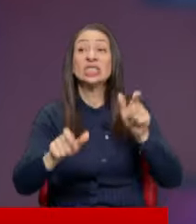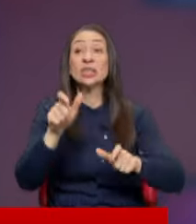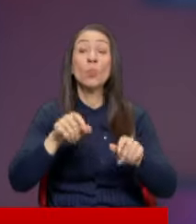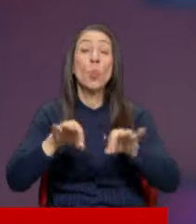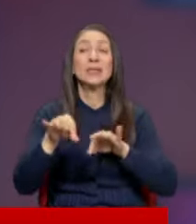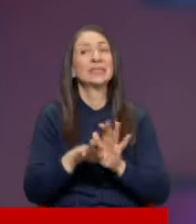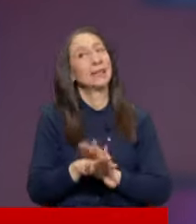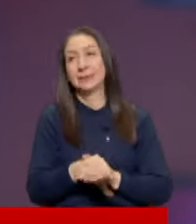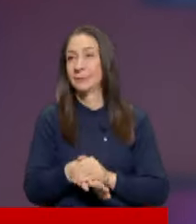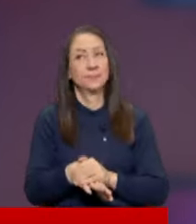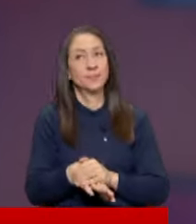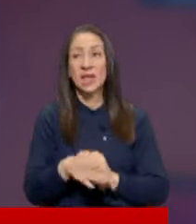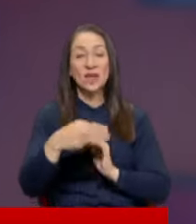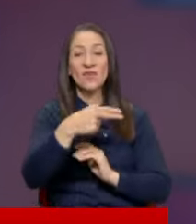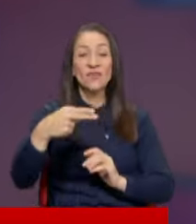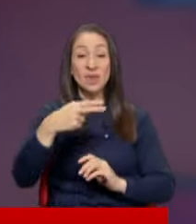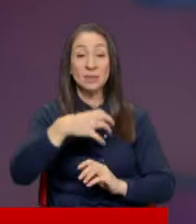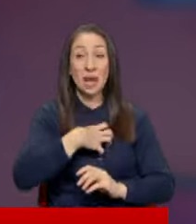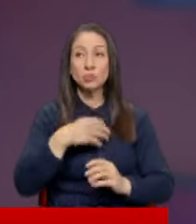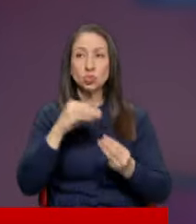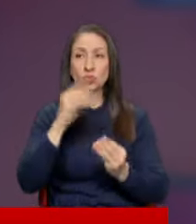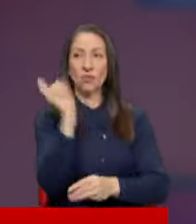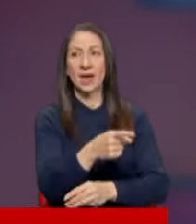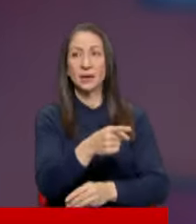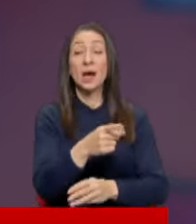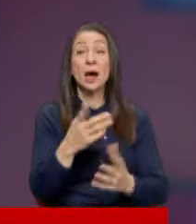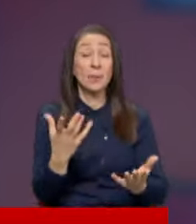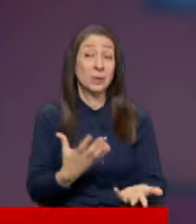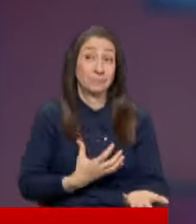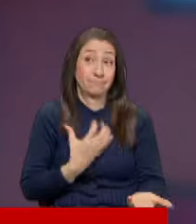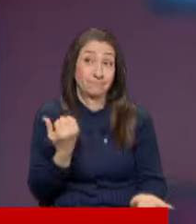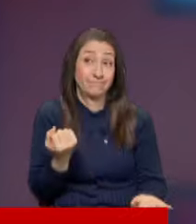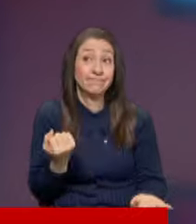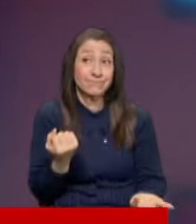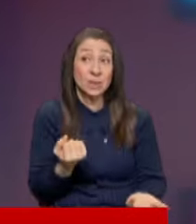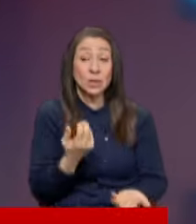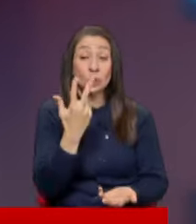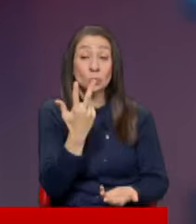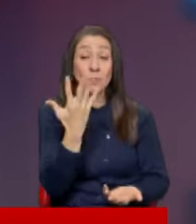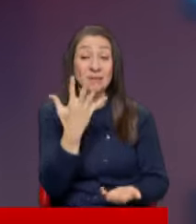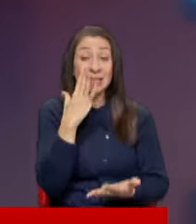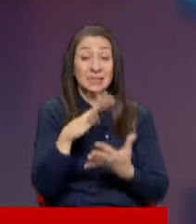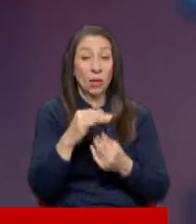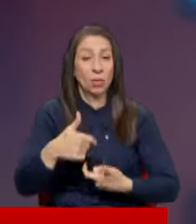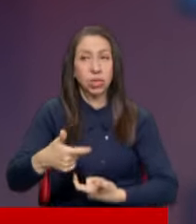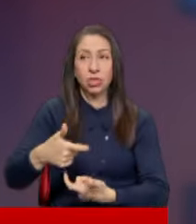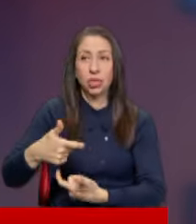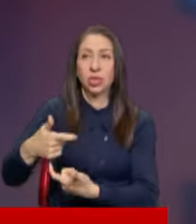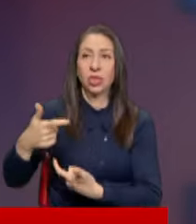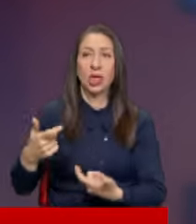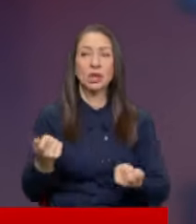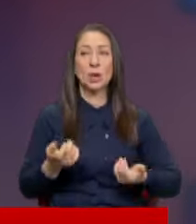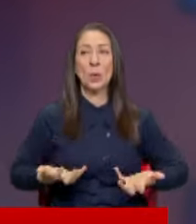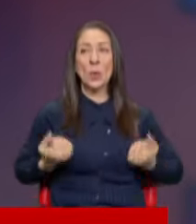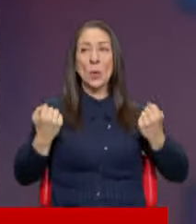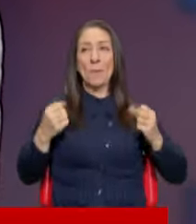ve Mühendisler değildir firma sahibi suçludur ama maalesef iş 3 tane be tane insana yıkıldı işten